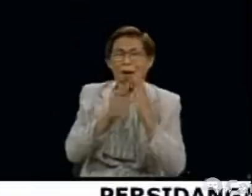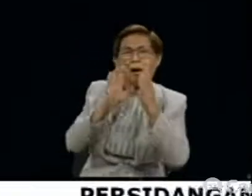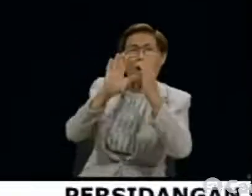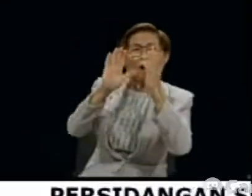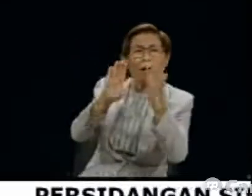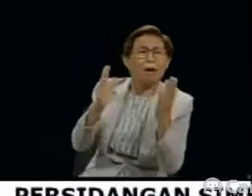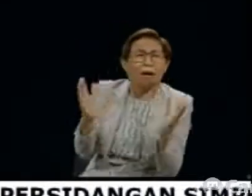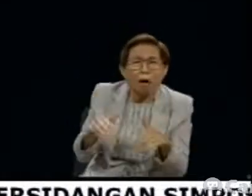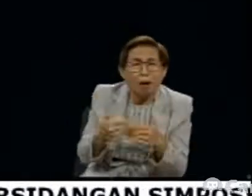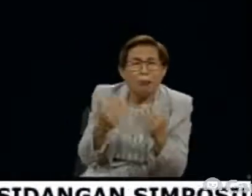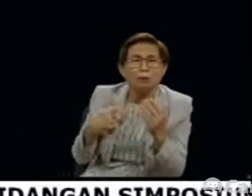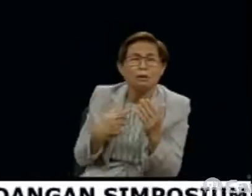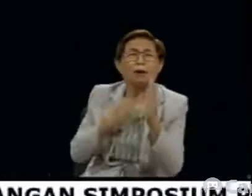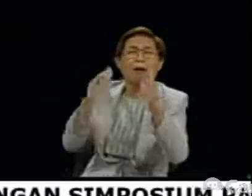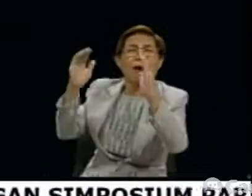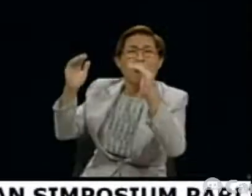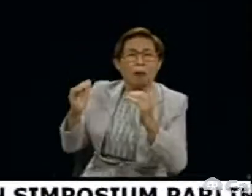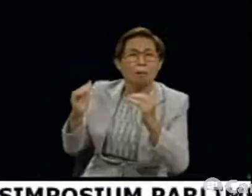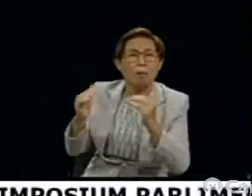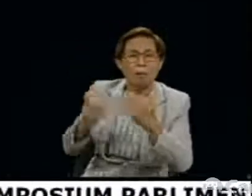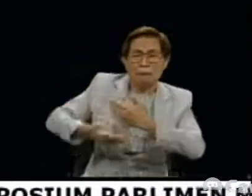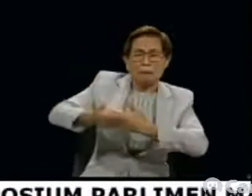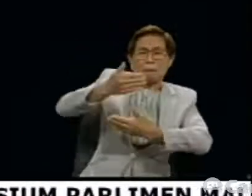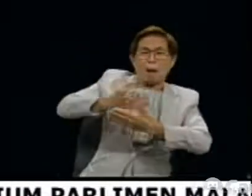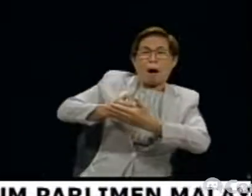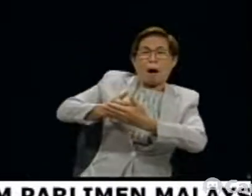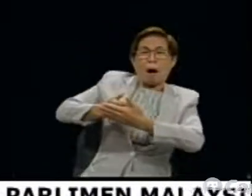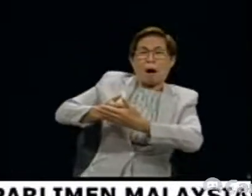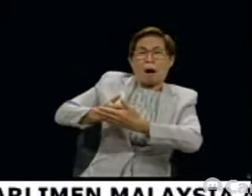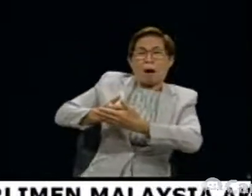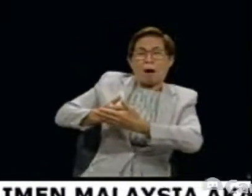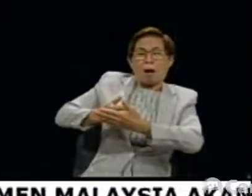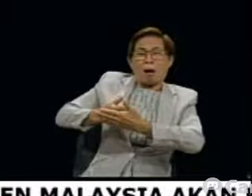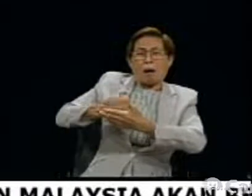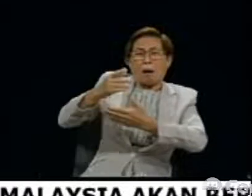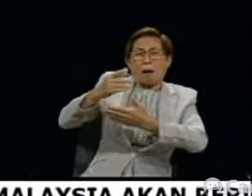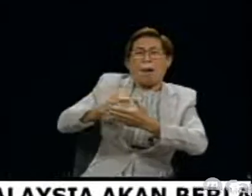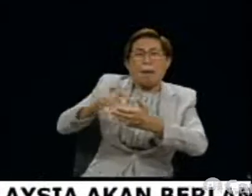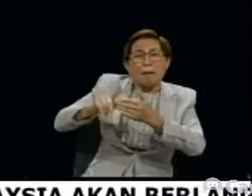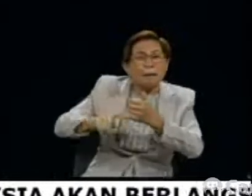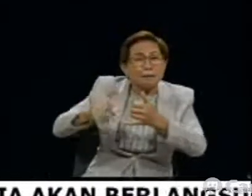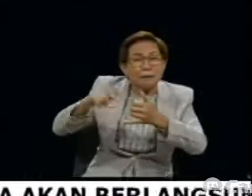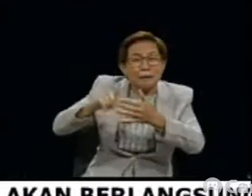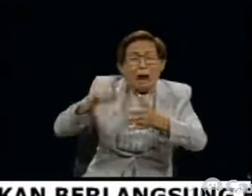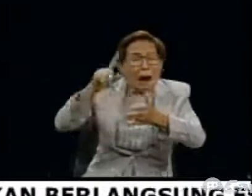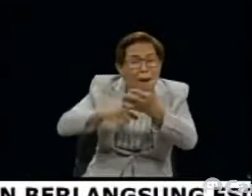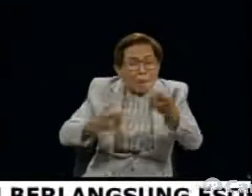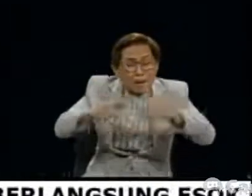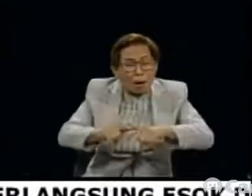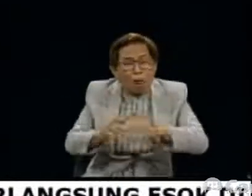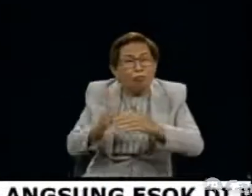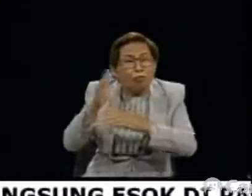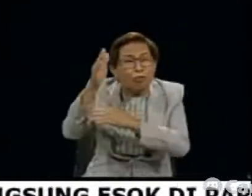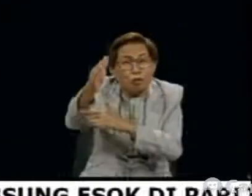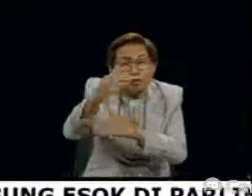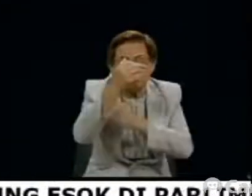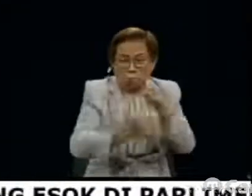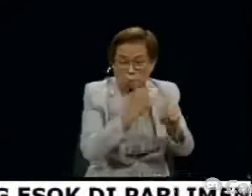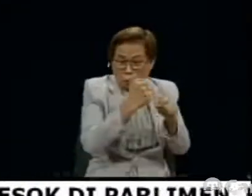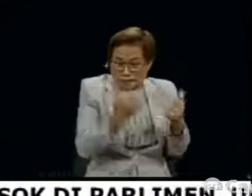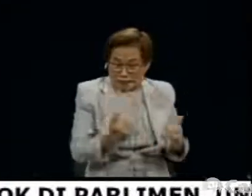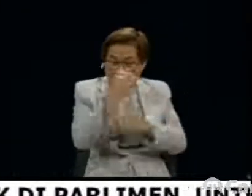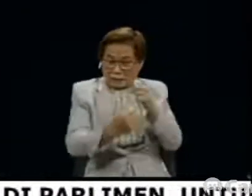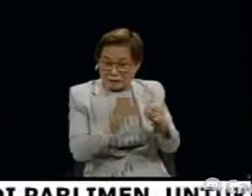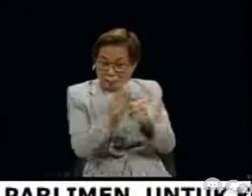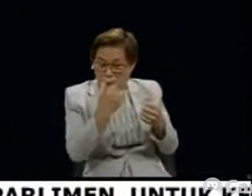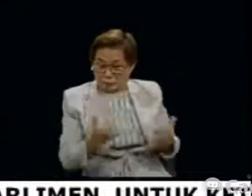ada cahaya yang terang disebalik di hujung terowong gelap waktu ini tahun ini pada masa kita telah